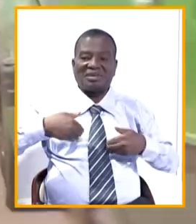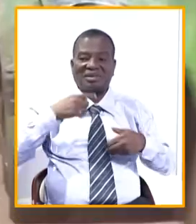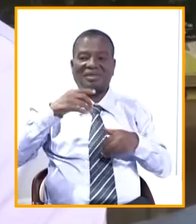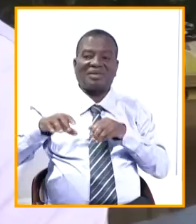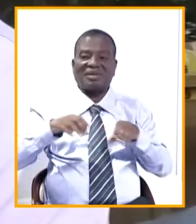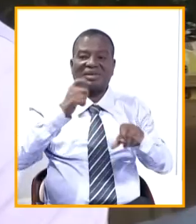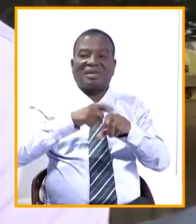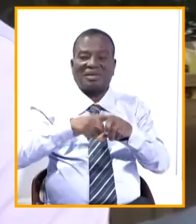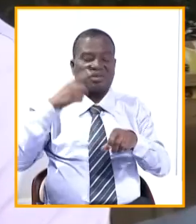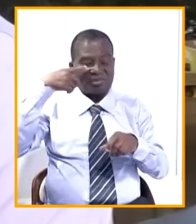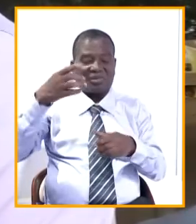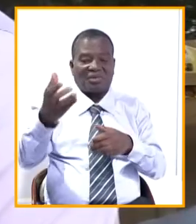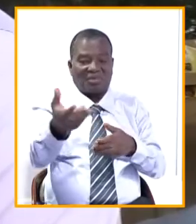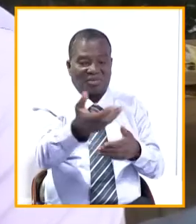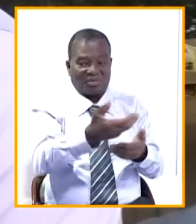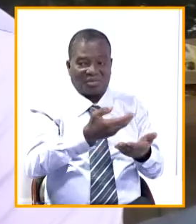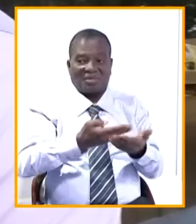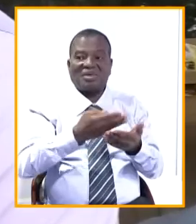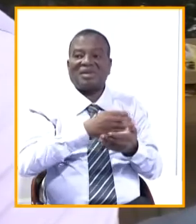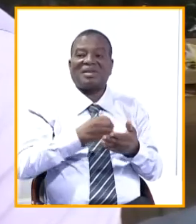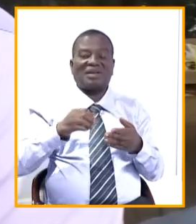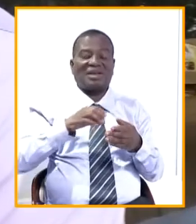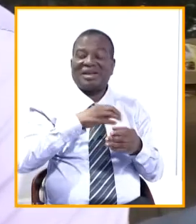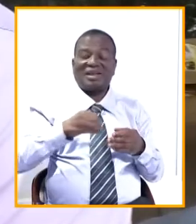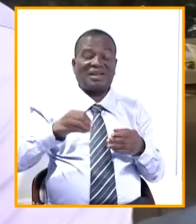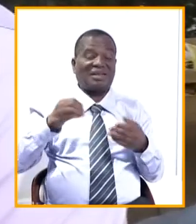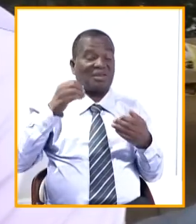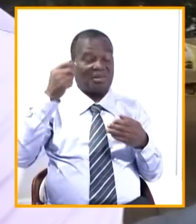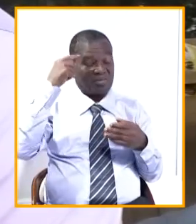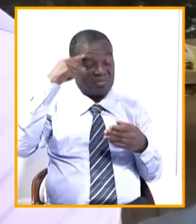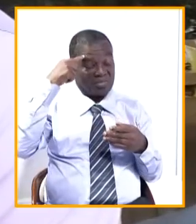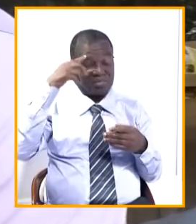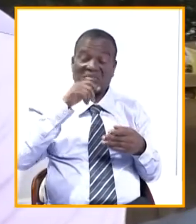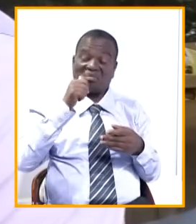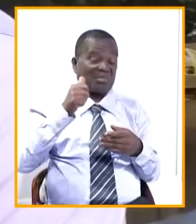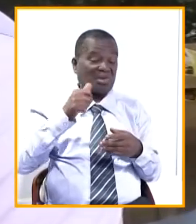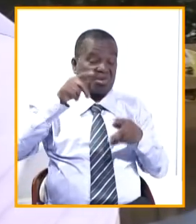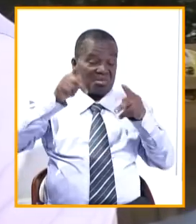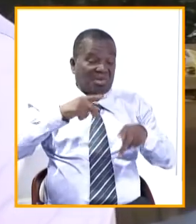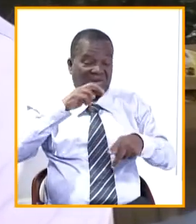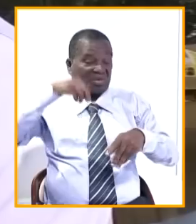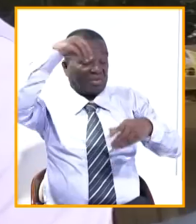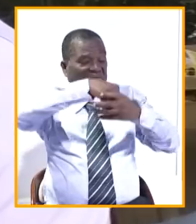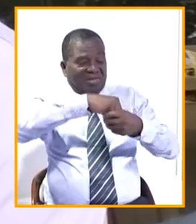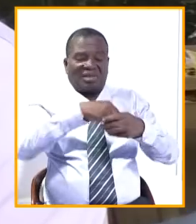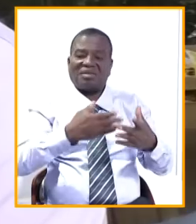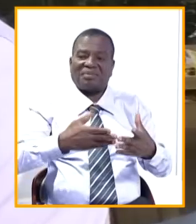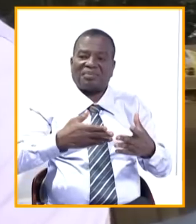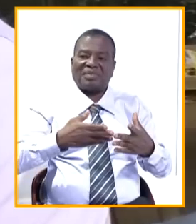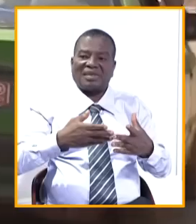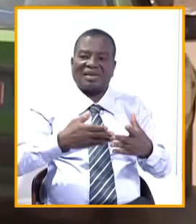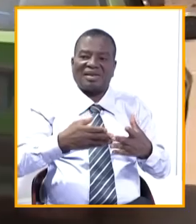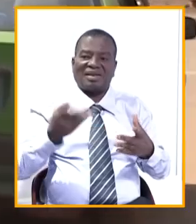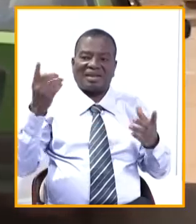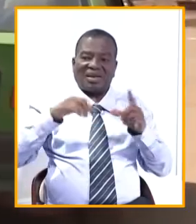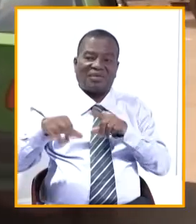recette. Sans toutefois se préoccuper de ceux qui sont avec eux dans les véhicules. Donc chaque fois que quelqu'un va commettre une infraction, c'est bien de lui retirer